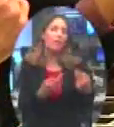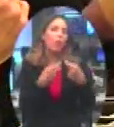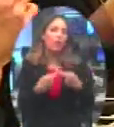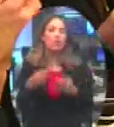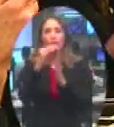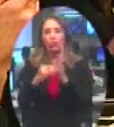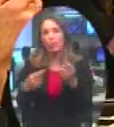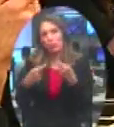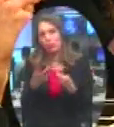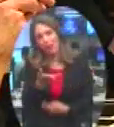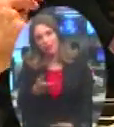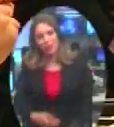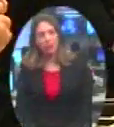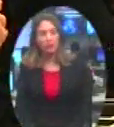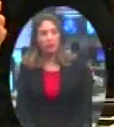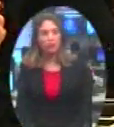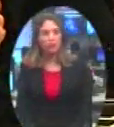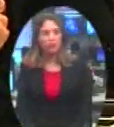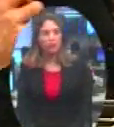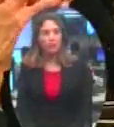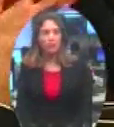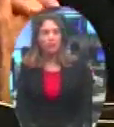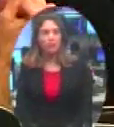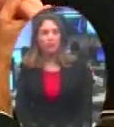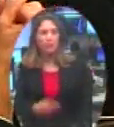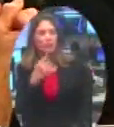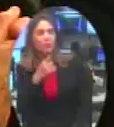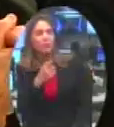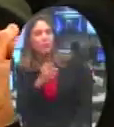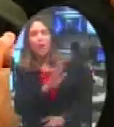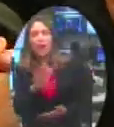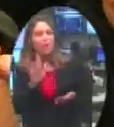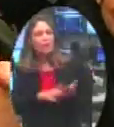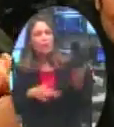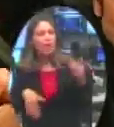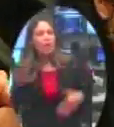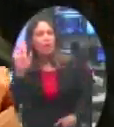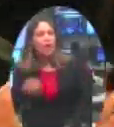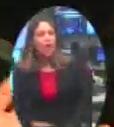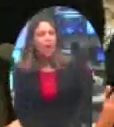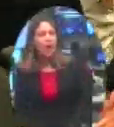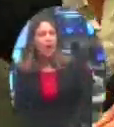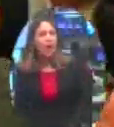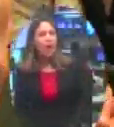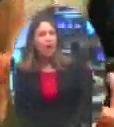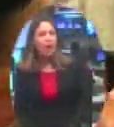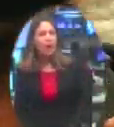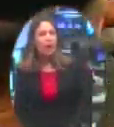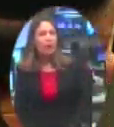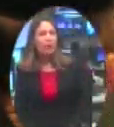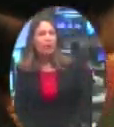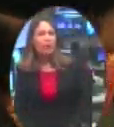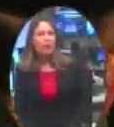המשותפת. היו כבר תצביע על חוק הטרור! היו כאלה משטרים! היו כאלה משטרים!